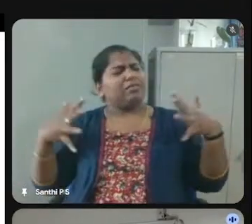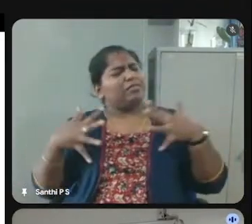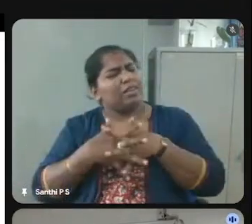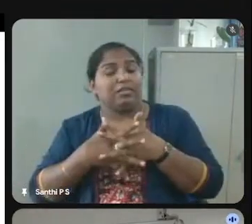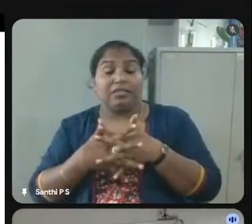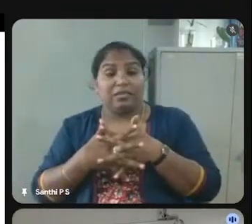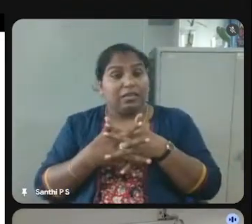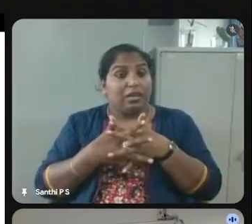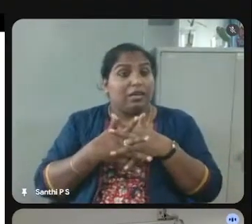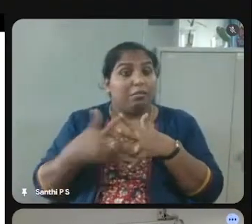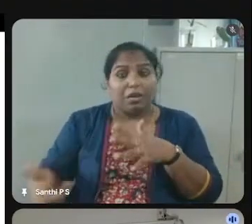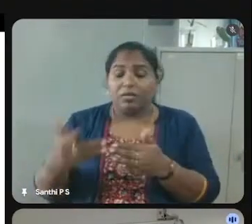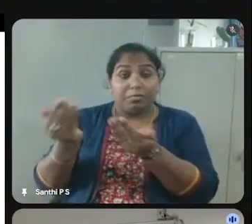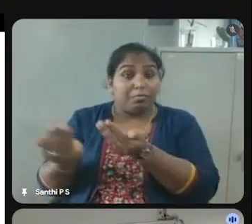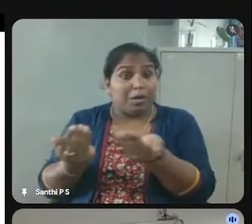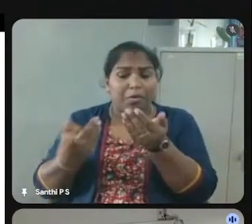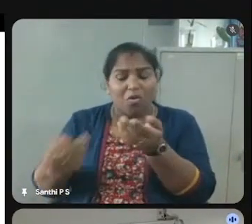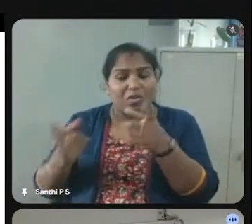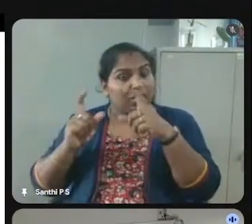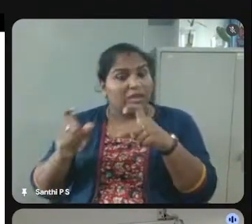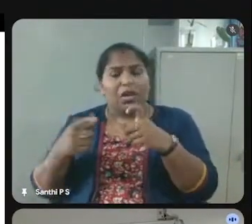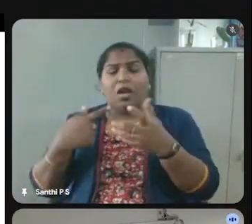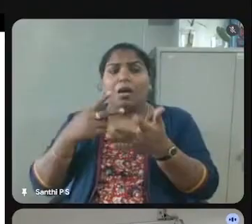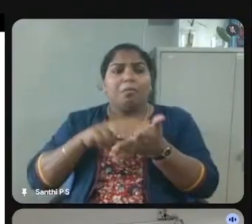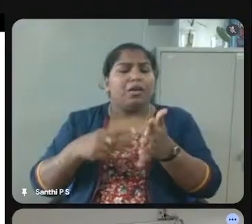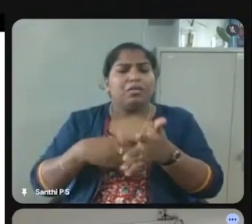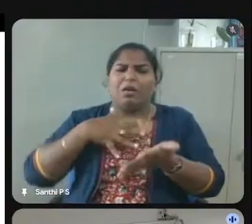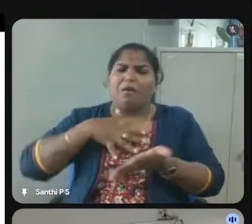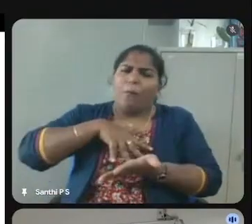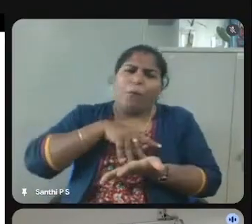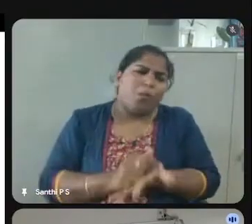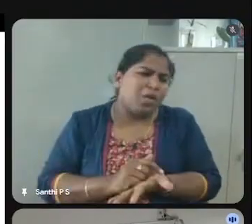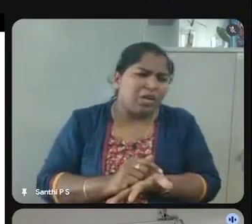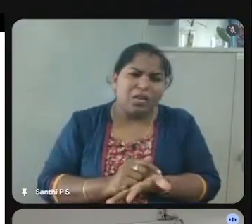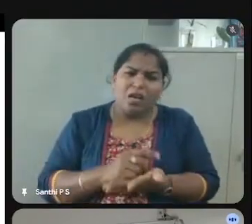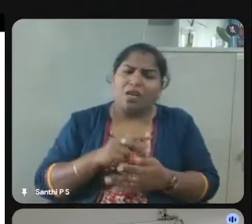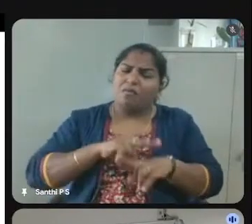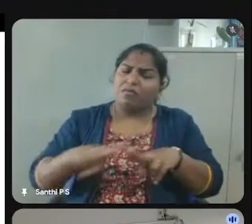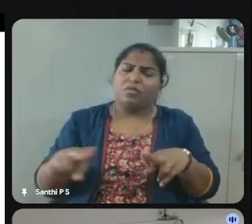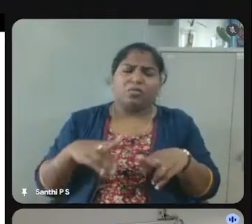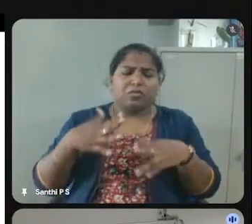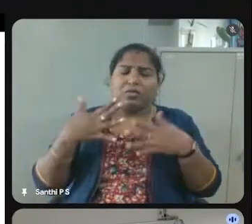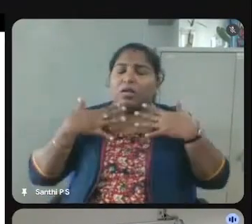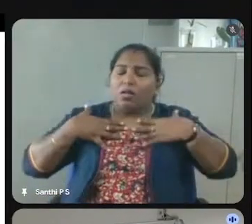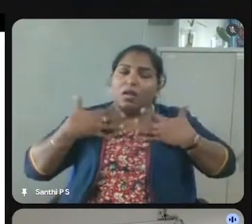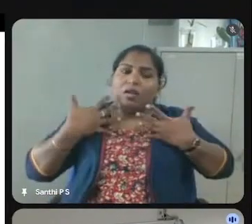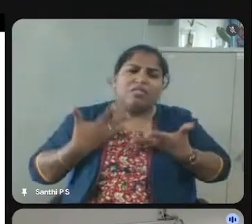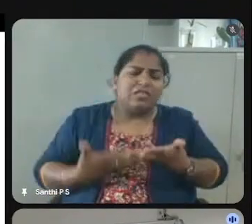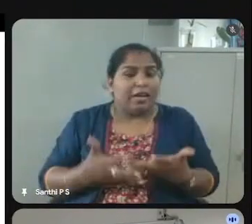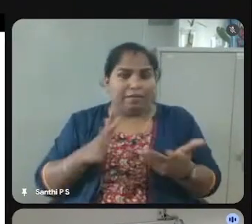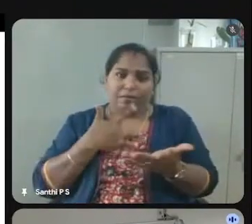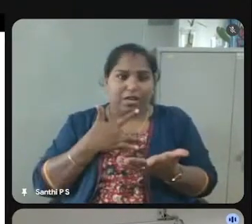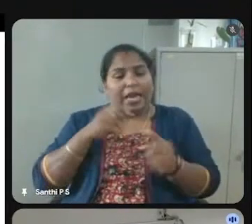കാര്യങ്ങൾ നോക്കണം. അങ്ങനെ വരുമ്പോൾ തീർച്ചയായിട്ടും നമ്മുടെ ഊർജം നഷ്ടമാകും. അപ്പോ അവിടെയും നമ്മൾ ചെയ്യേണ്ട ഡ്യൂട്ടീസ് നമ്മൾ ചെയ്തേ